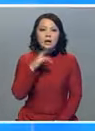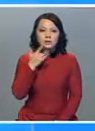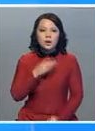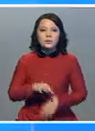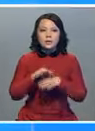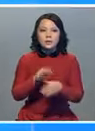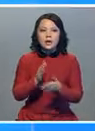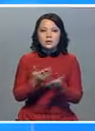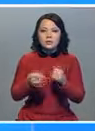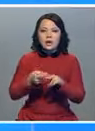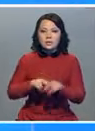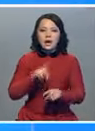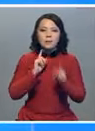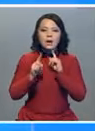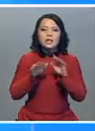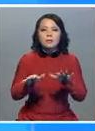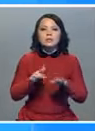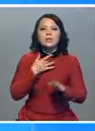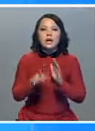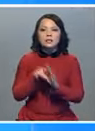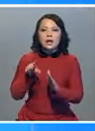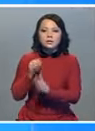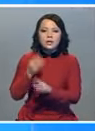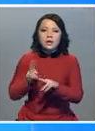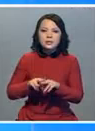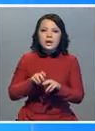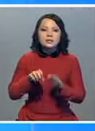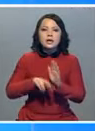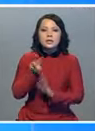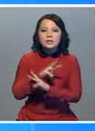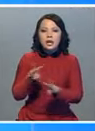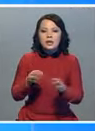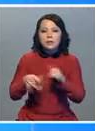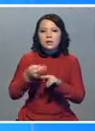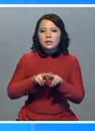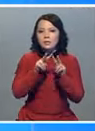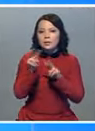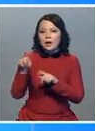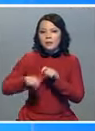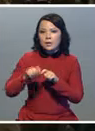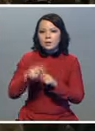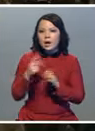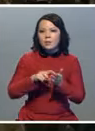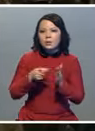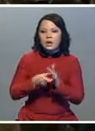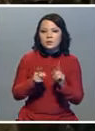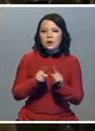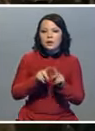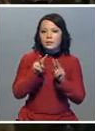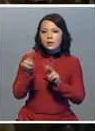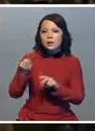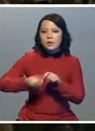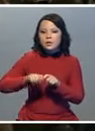АҚШ-та өткен аралық, яғни парламенттік сайлауда республикалықтар сенатты бақылауға алды. Енді конгресстің екі палатасы да оппозицияның